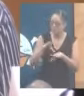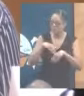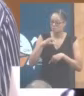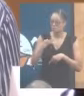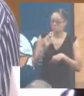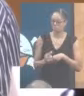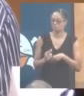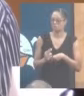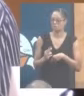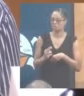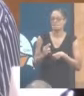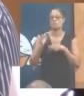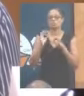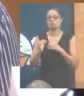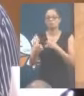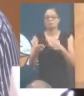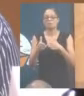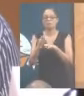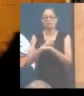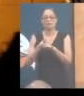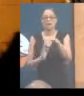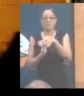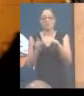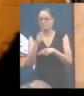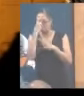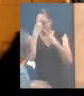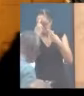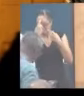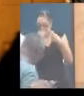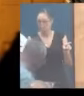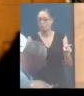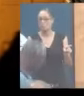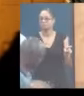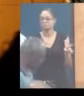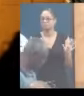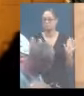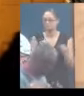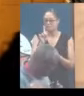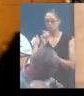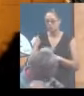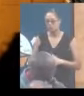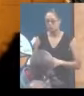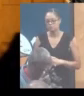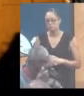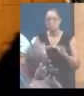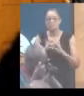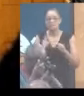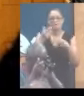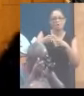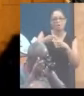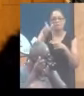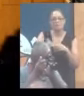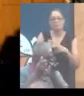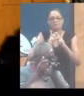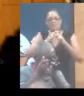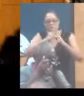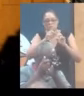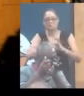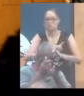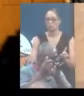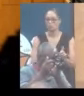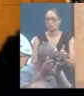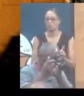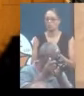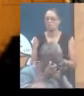ailleurs dénoncée par la Chambre régionale des comptes, ça dit ça, le CMTVD. Voilà ma question. Merci. Je n'ai nommé personne, vous ne voyez pas, il n'y a